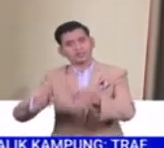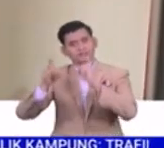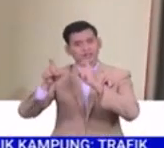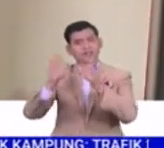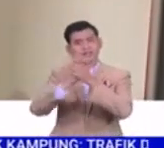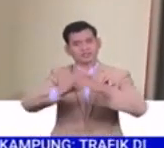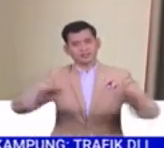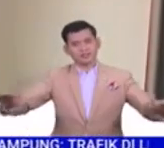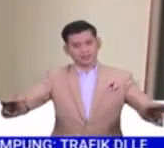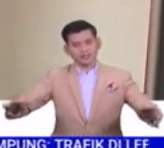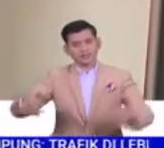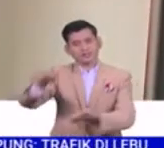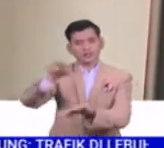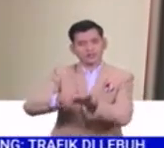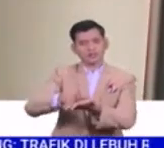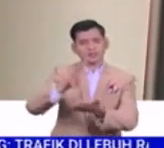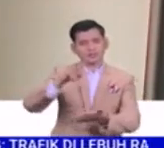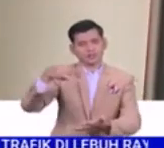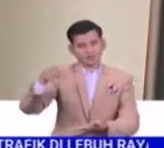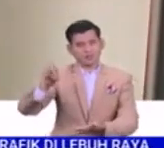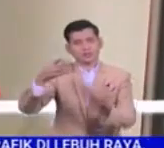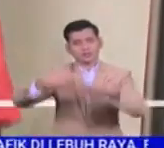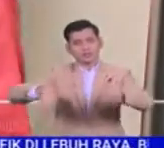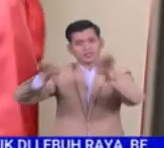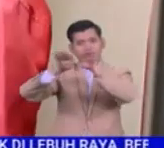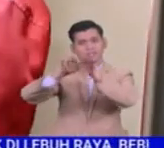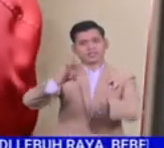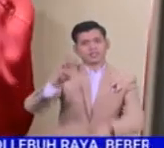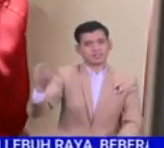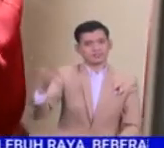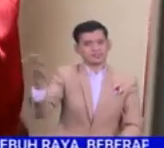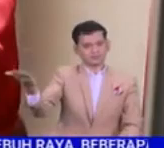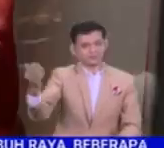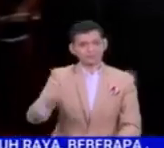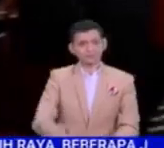selamat. Muhammad Chinasami, Berita RTM.